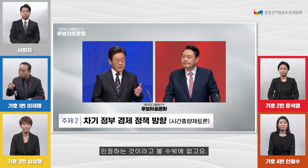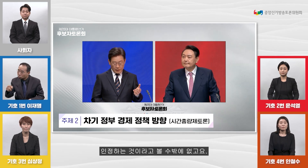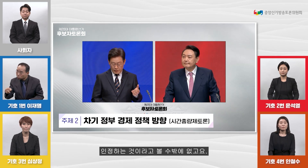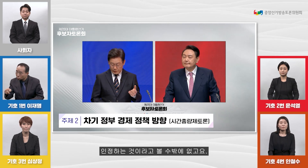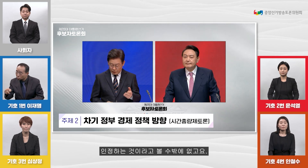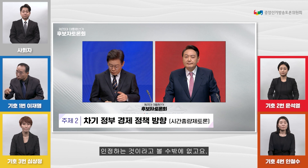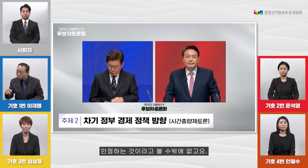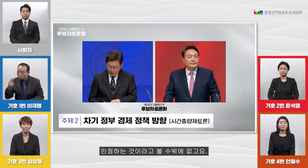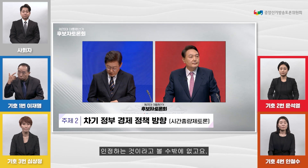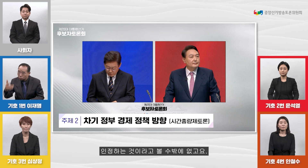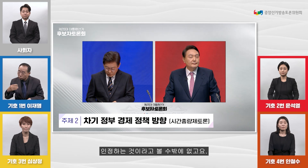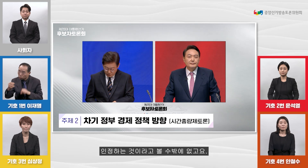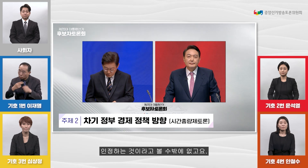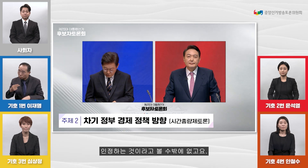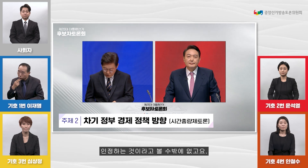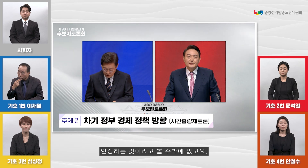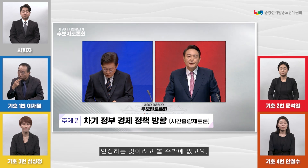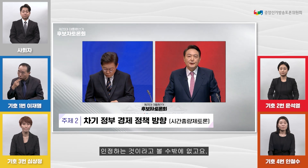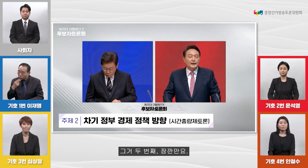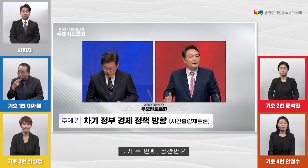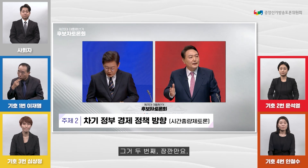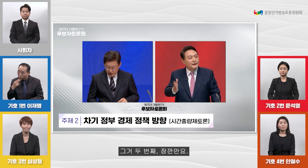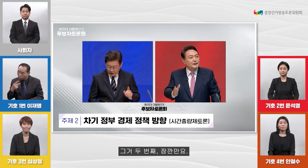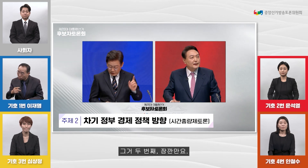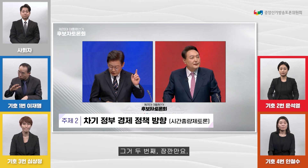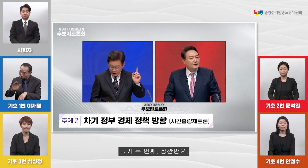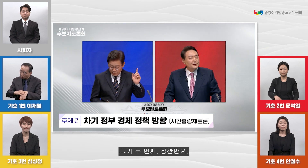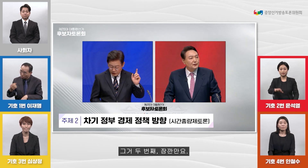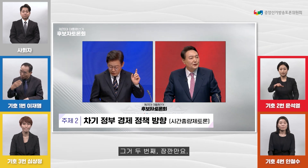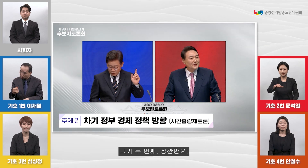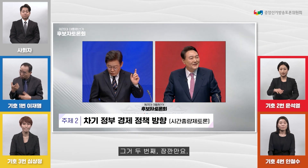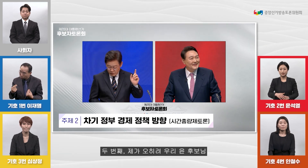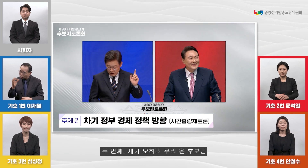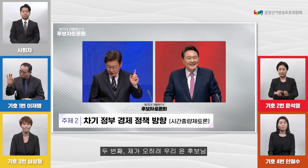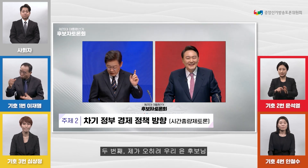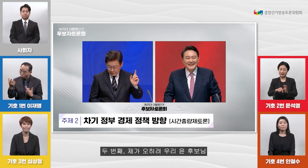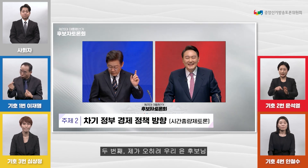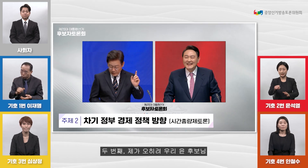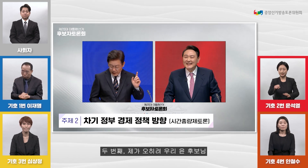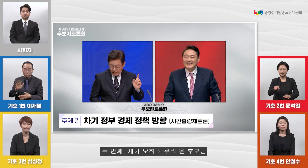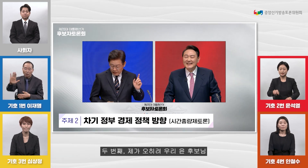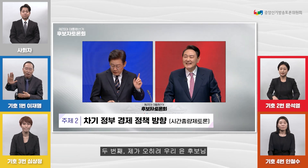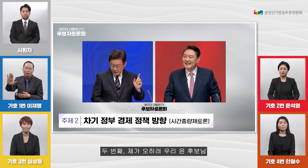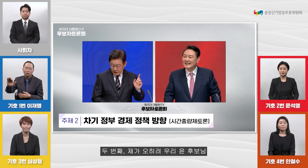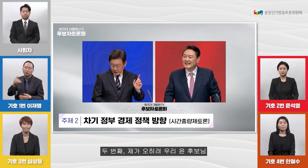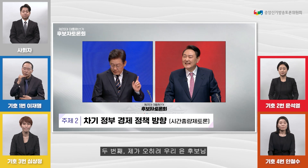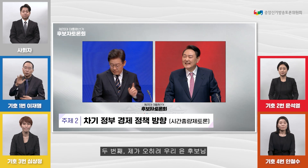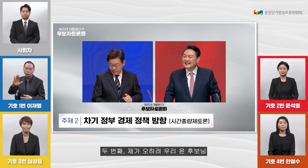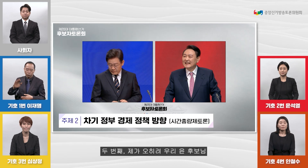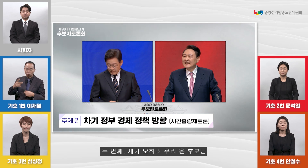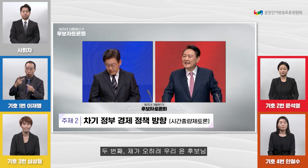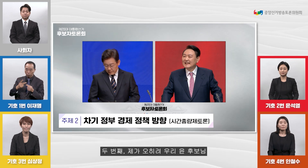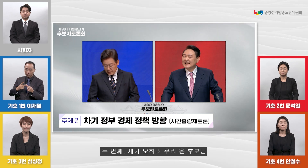말했다 인정하는 것이라고 볼 수밖에 없고요. 그거 두 번째 잠깐만요. 싫어서. 두 번째